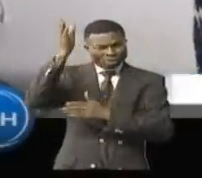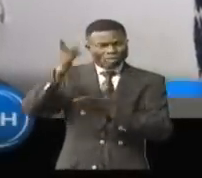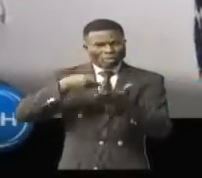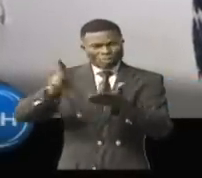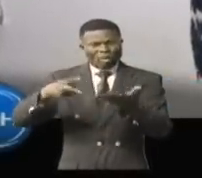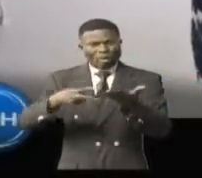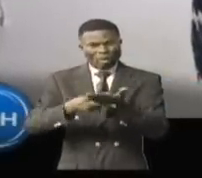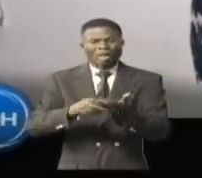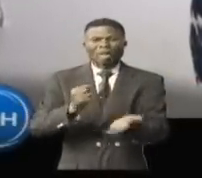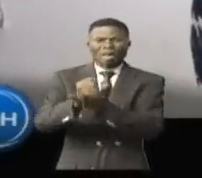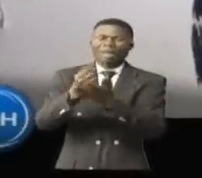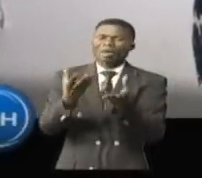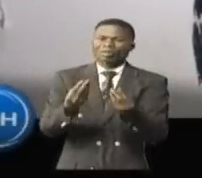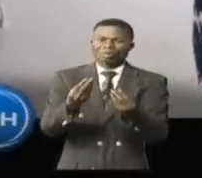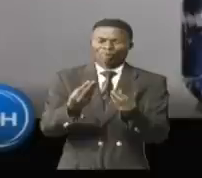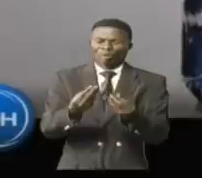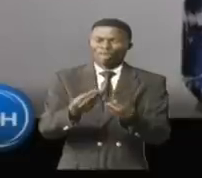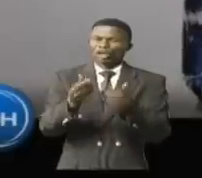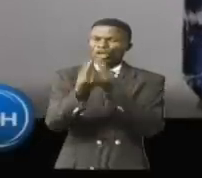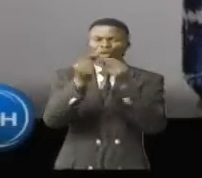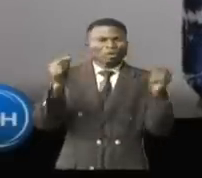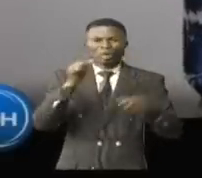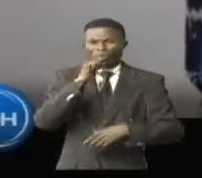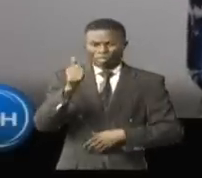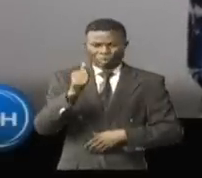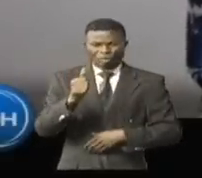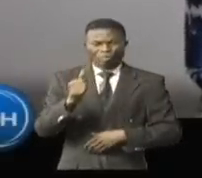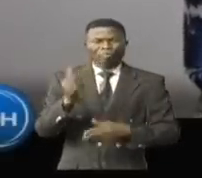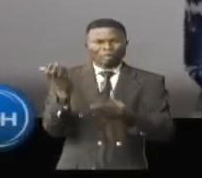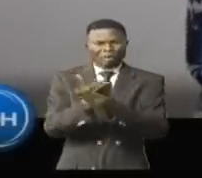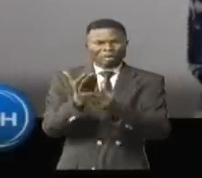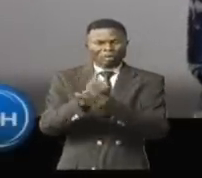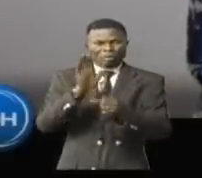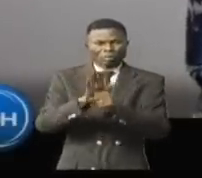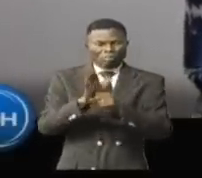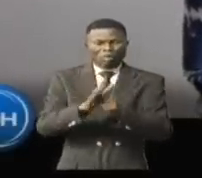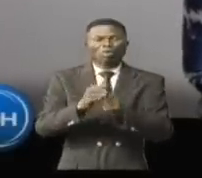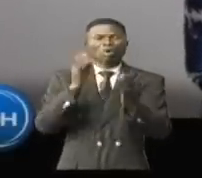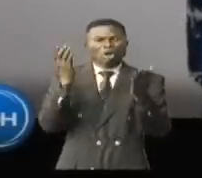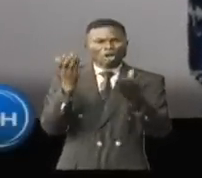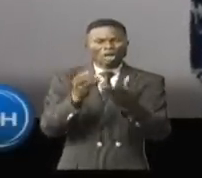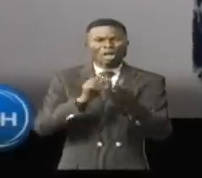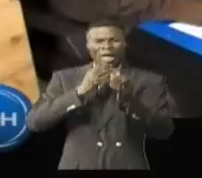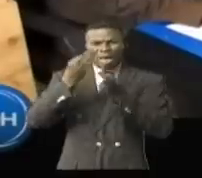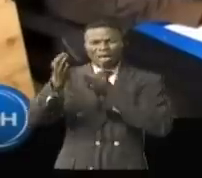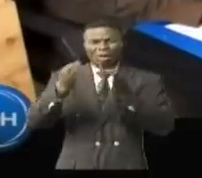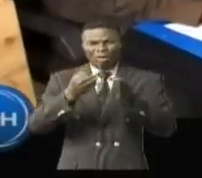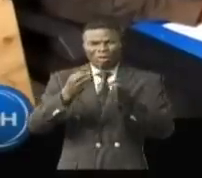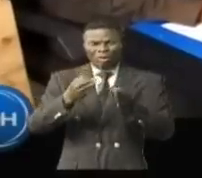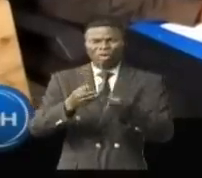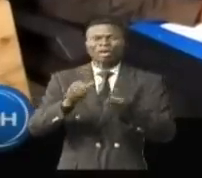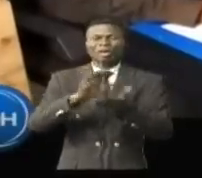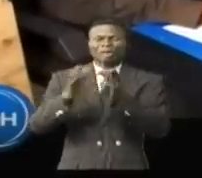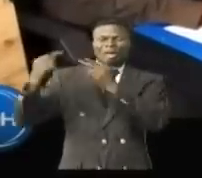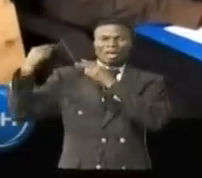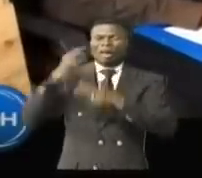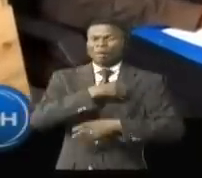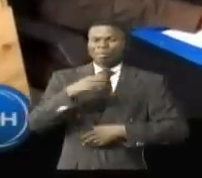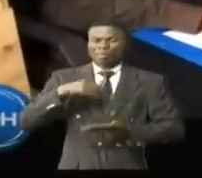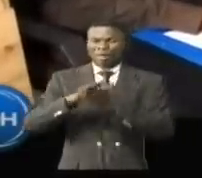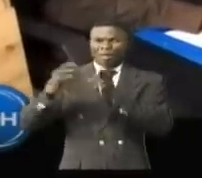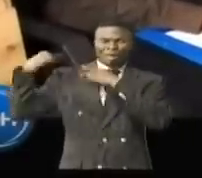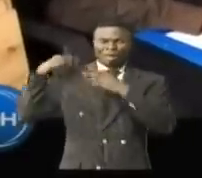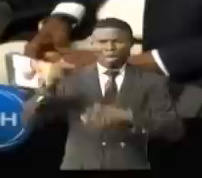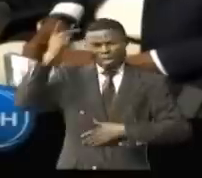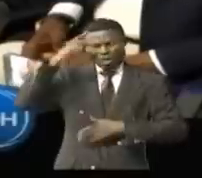faciliter la tâche parce que ce n'est pas moins cher non plus. Des modules avec diverses approches, notamment l'autonomisation de la femme, la